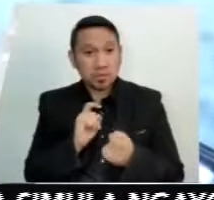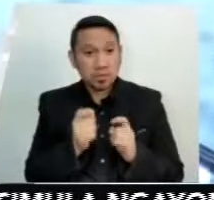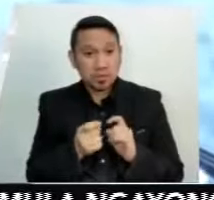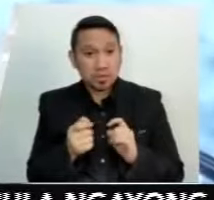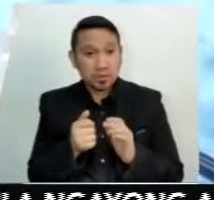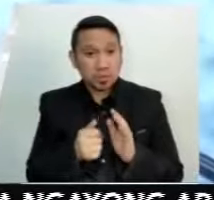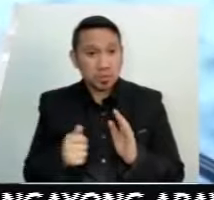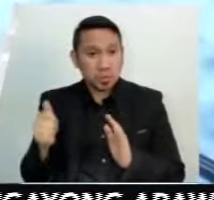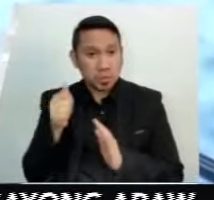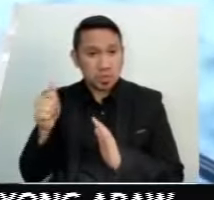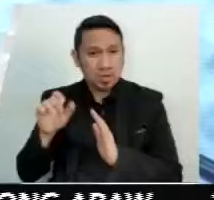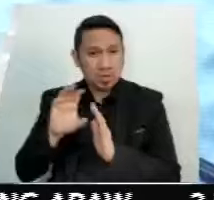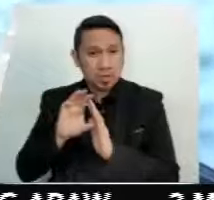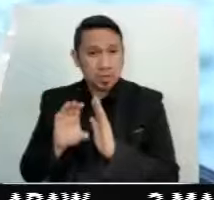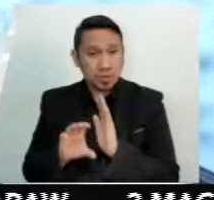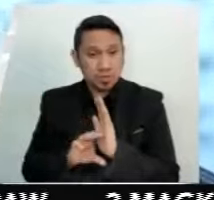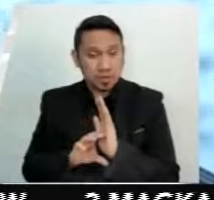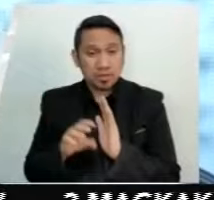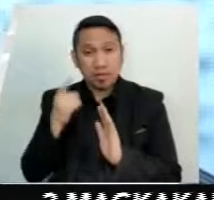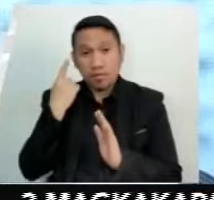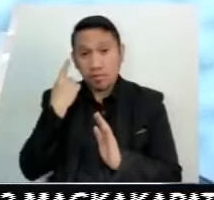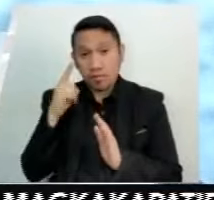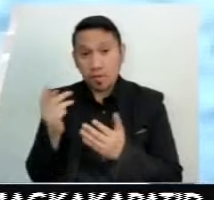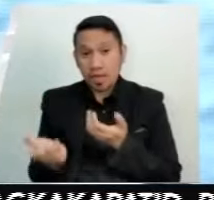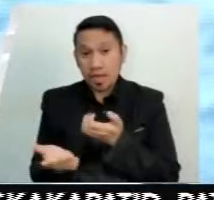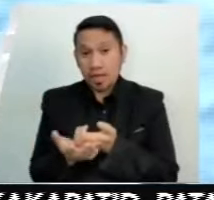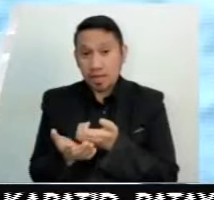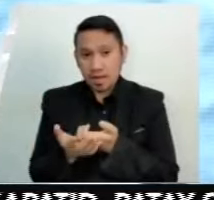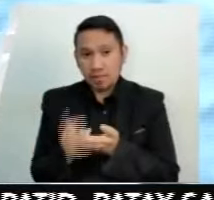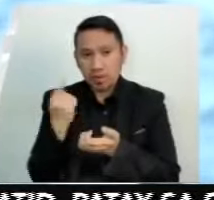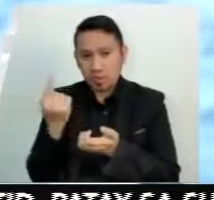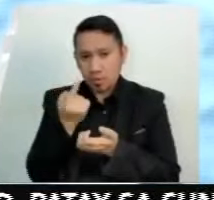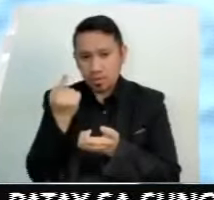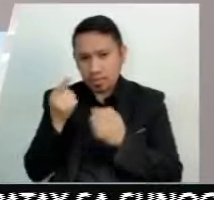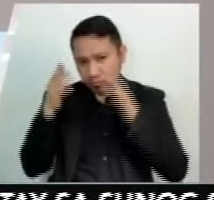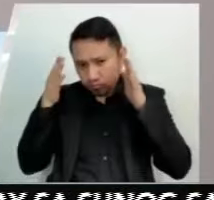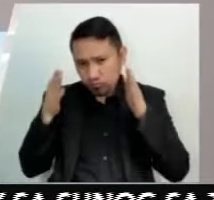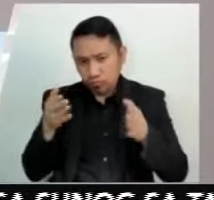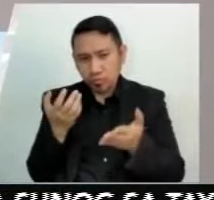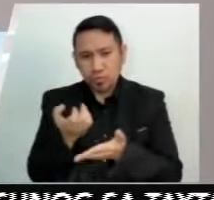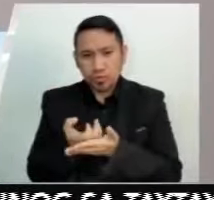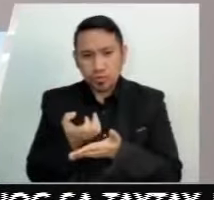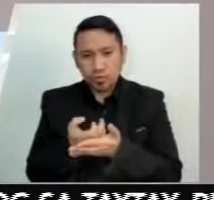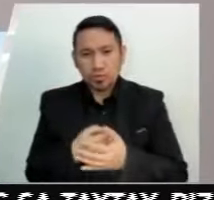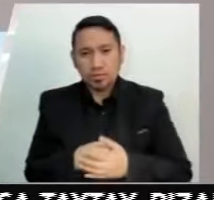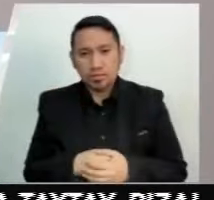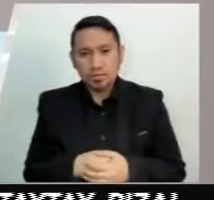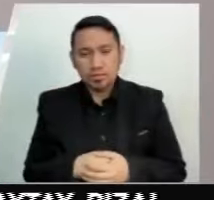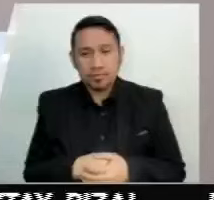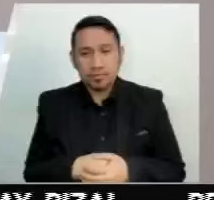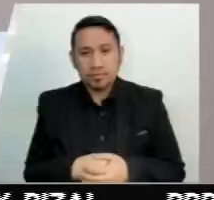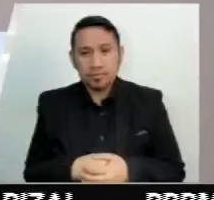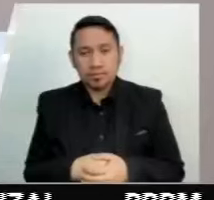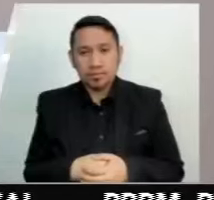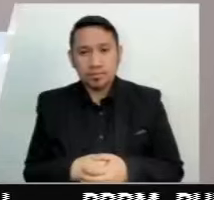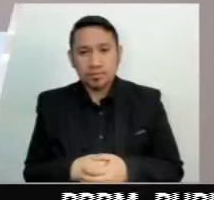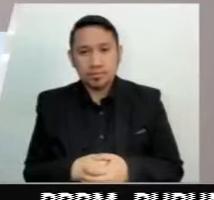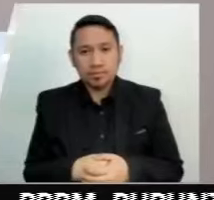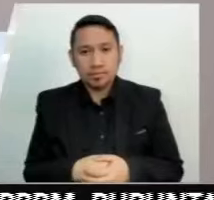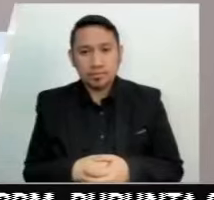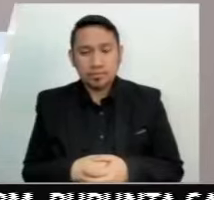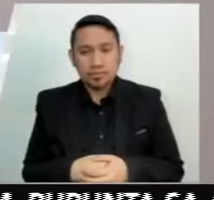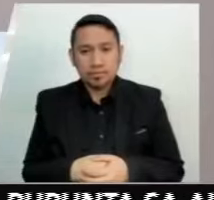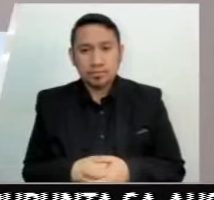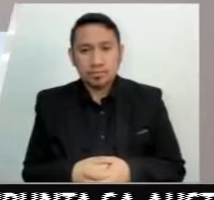daw ito sa economic provision o sa pagbabago sa termino ng presidente. Siguruhin lang daw ni Pangulong Bongbong Marcos na hindi siya tatakbo